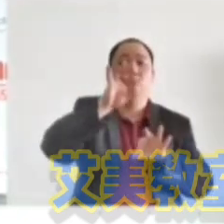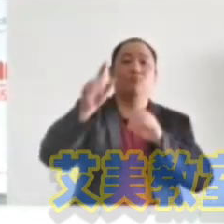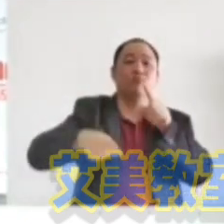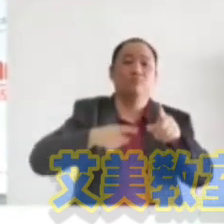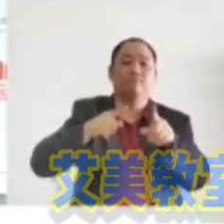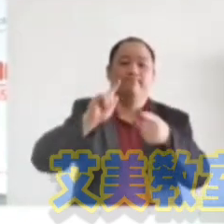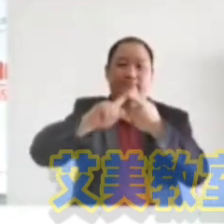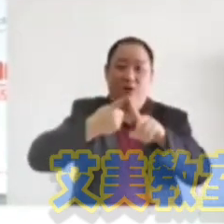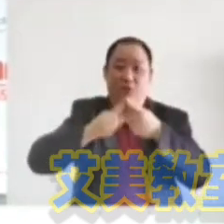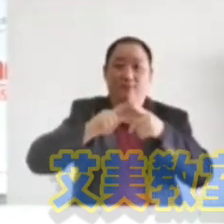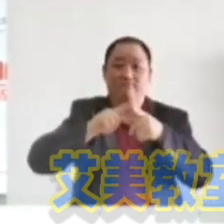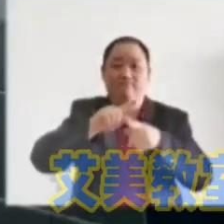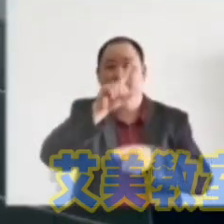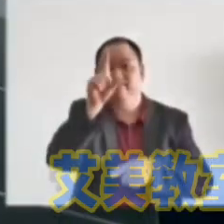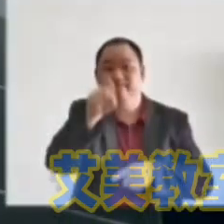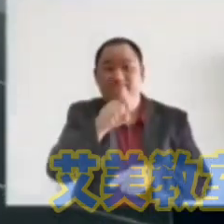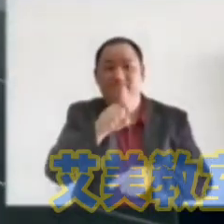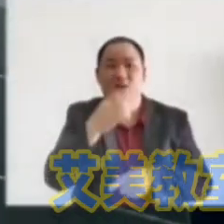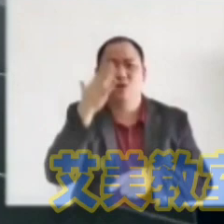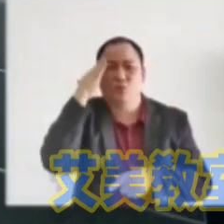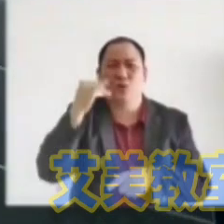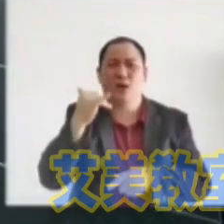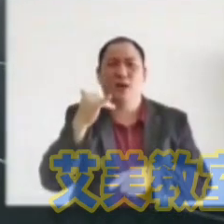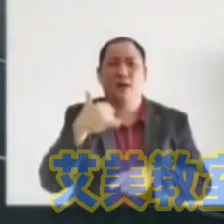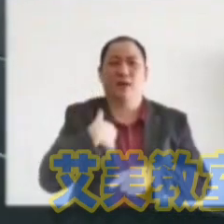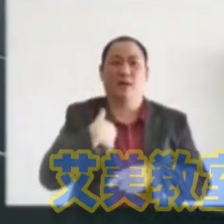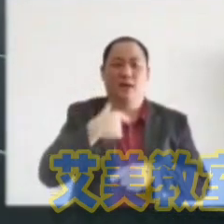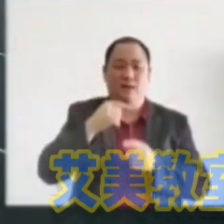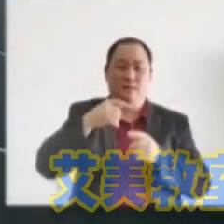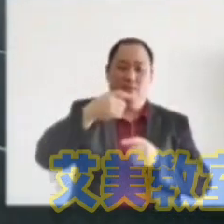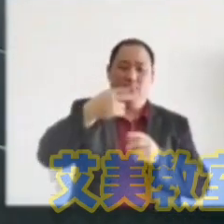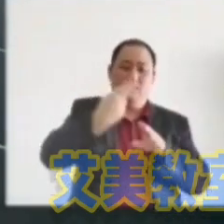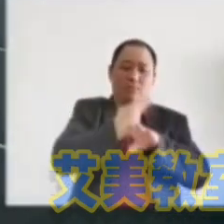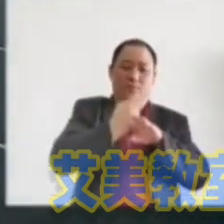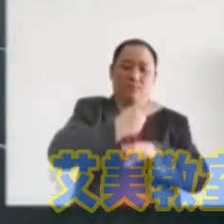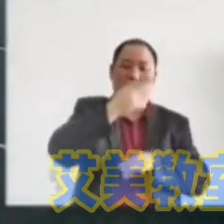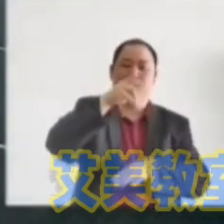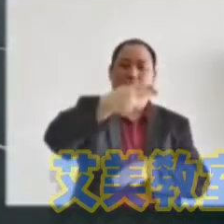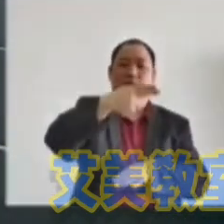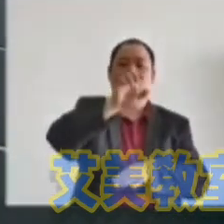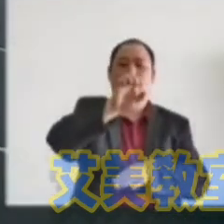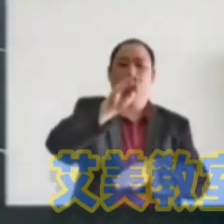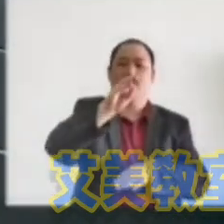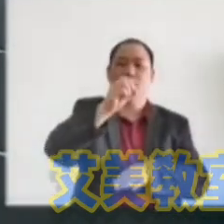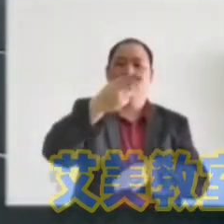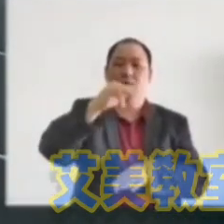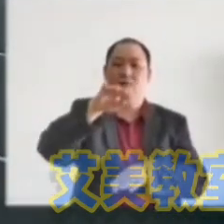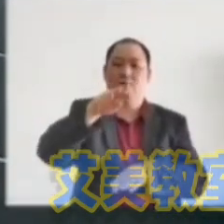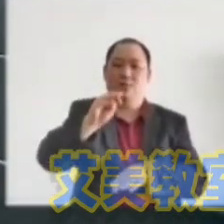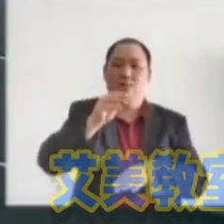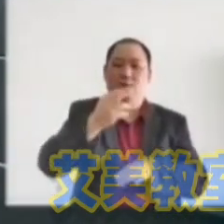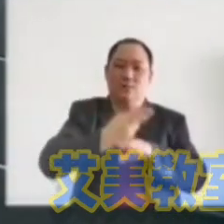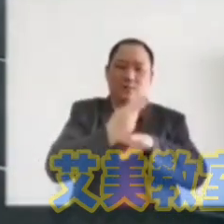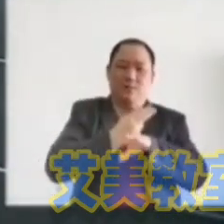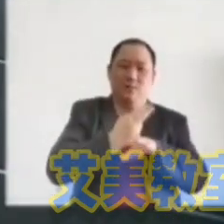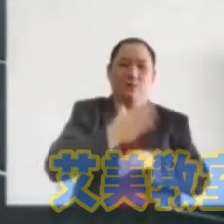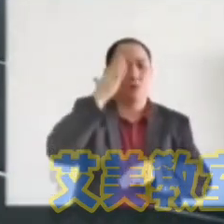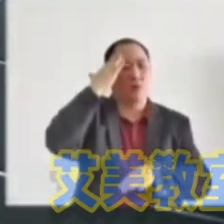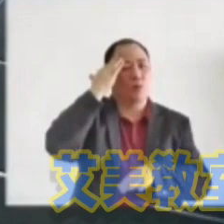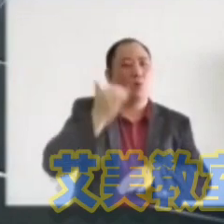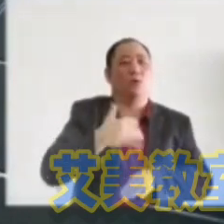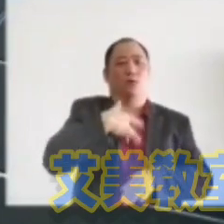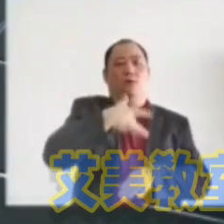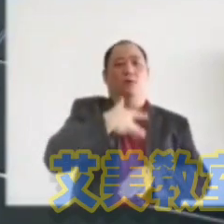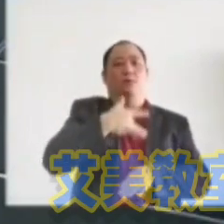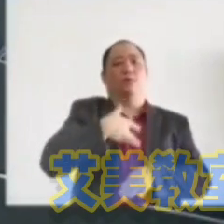个 story 啊，不是这一个故事啊。不管今天你是什么年龄，你都一定要有足够的睡眠，很好的、良好